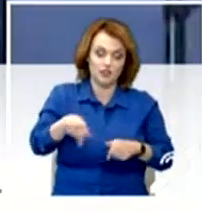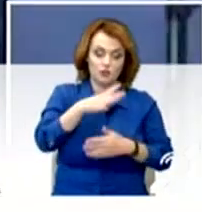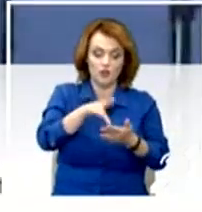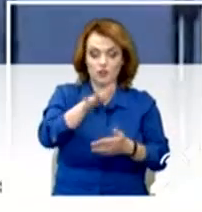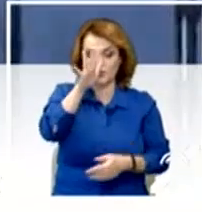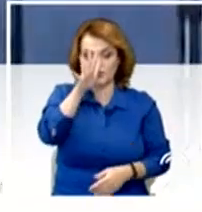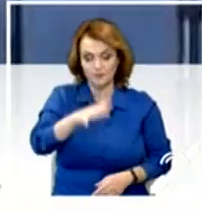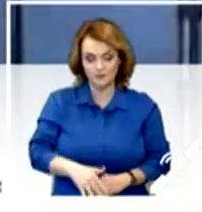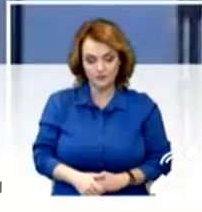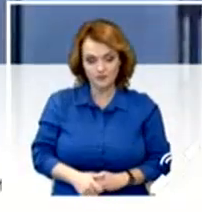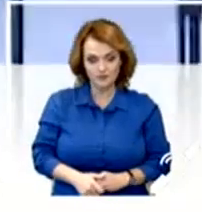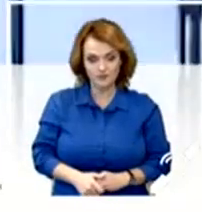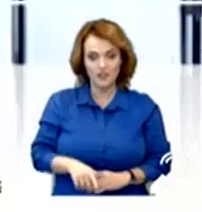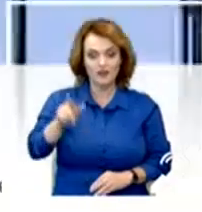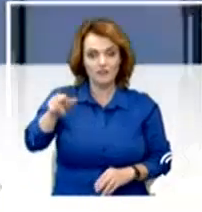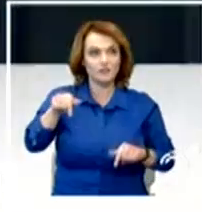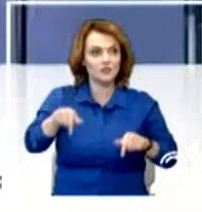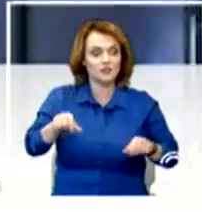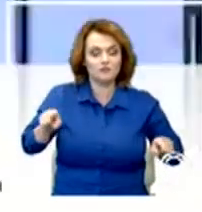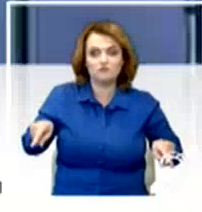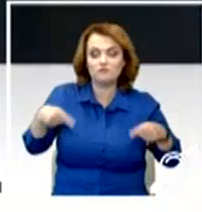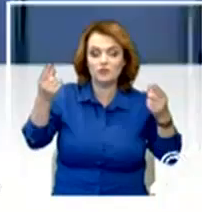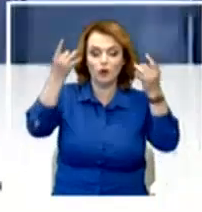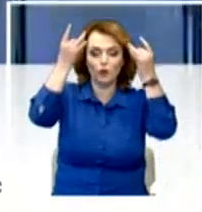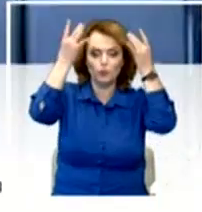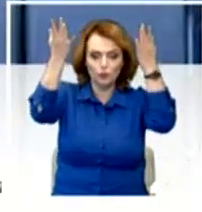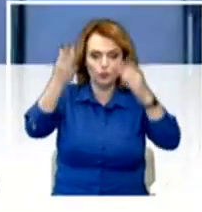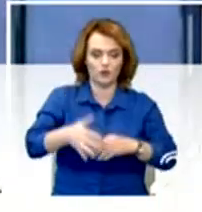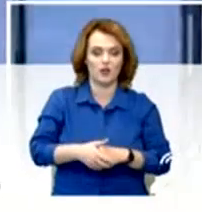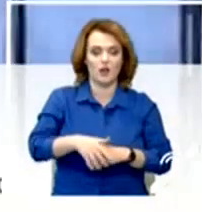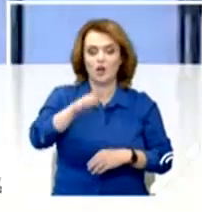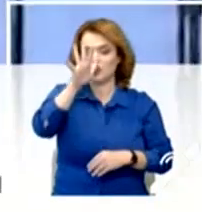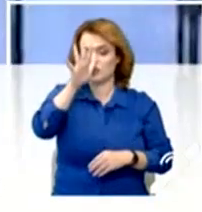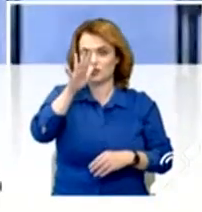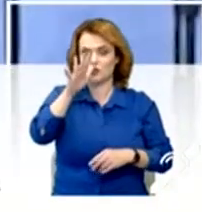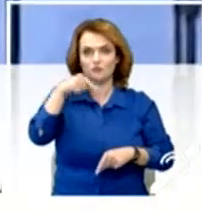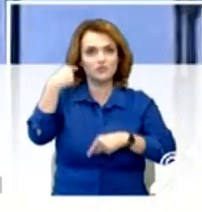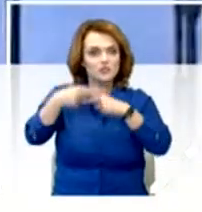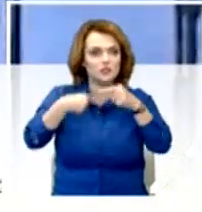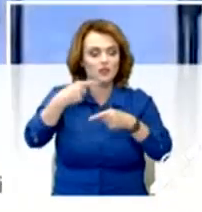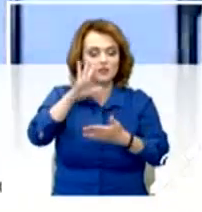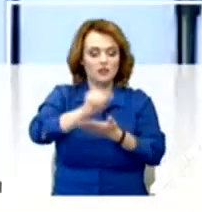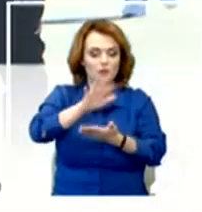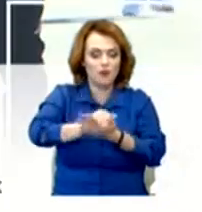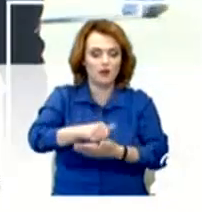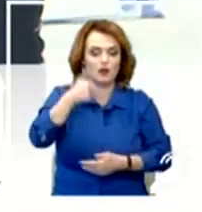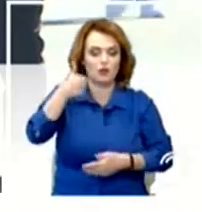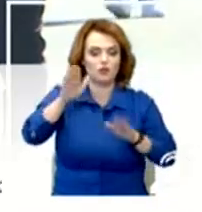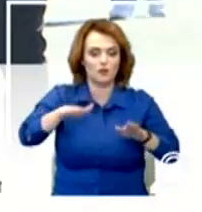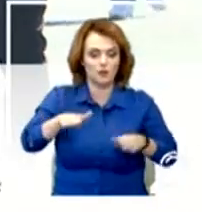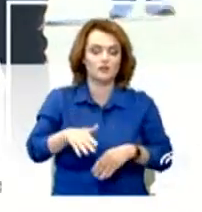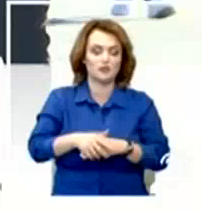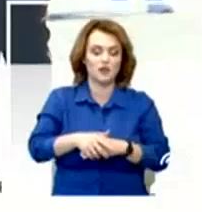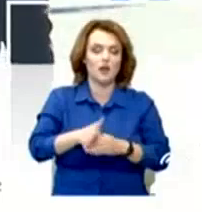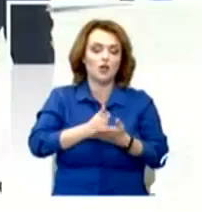privințe, ca și cultură, și nouă permanent a fost în locuri de frunte cultural și așa trebuie să rămână. După ziua